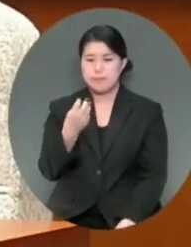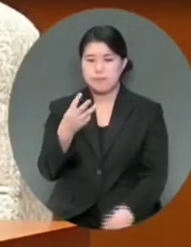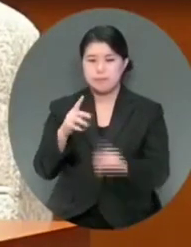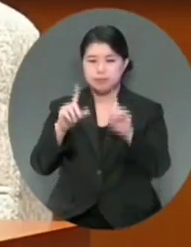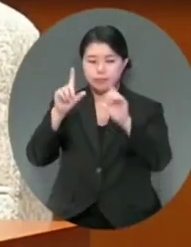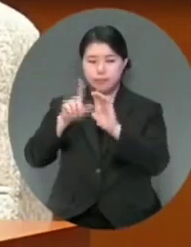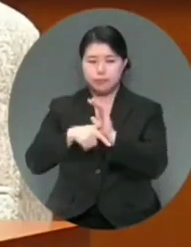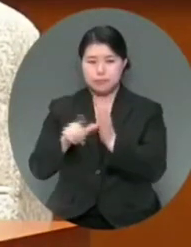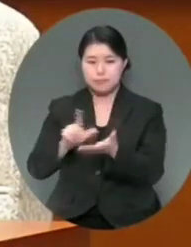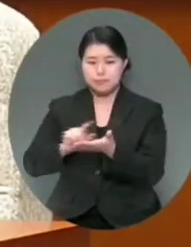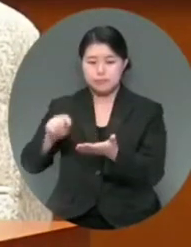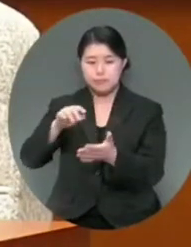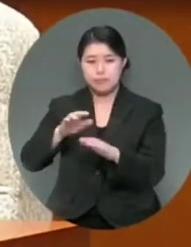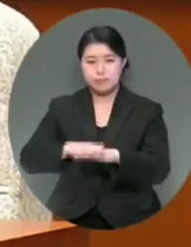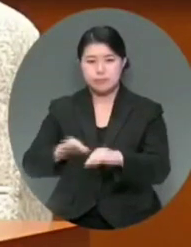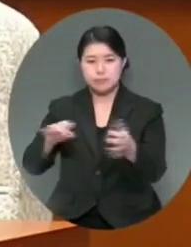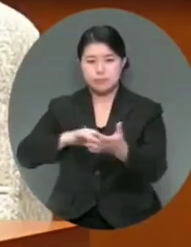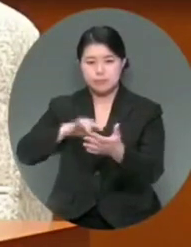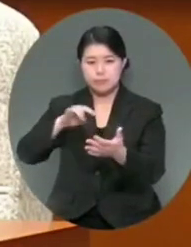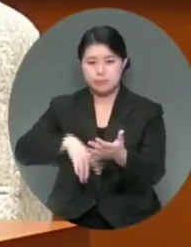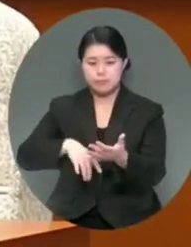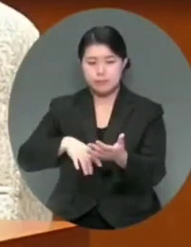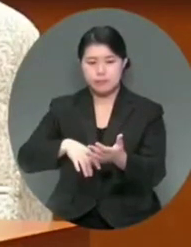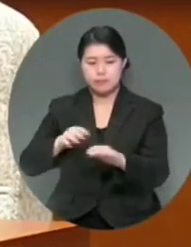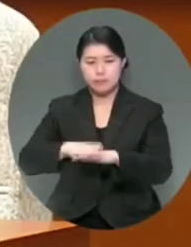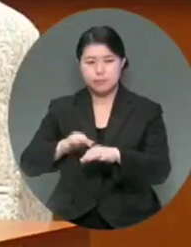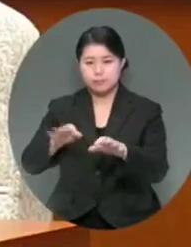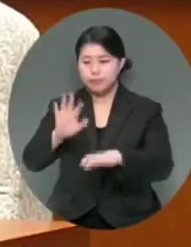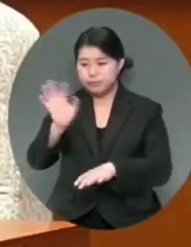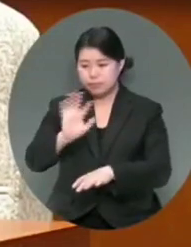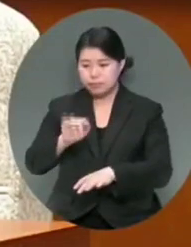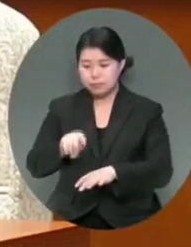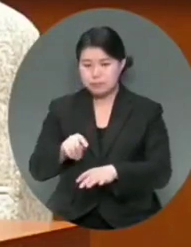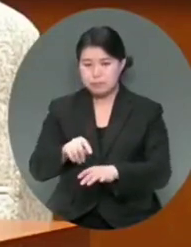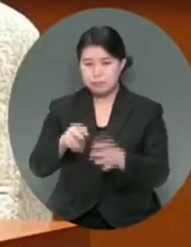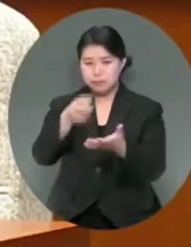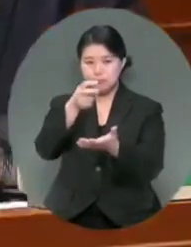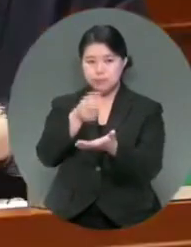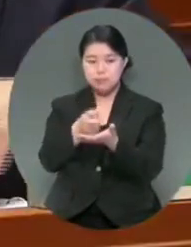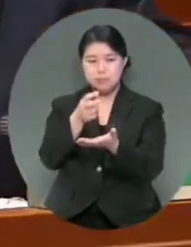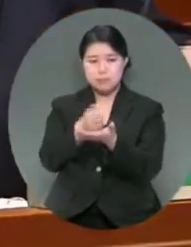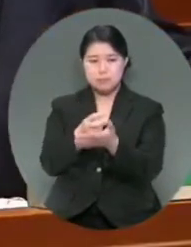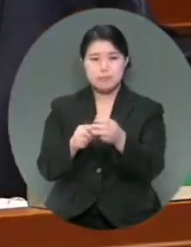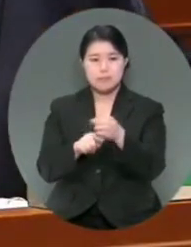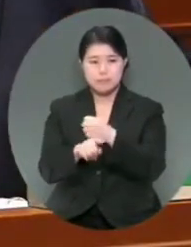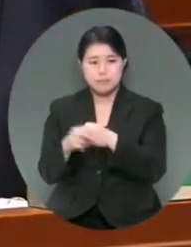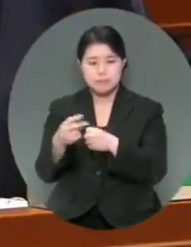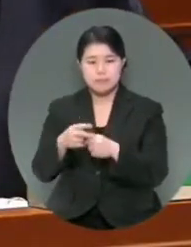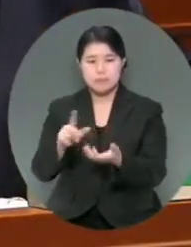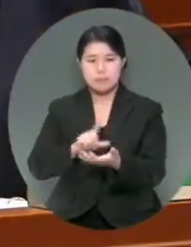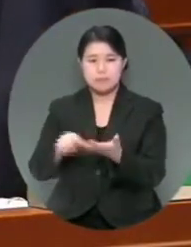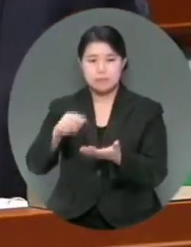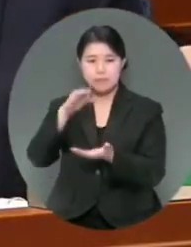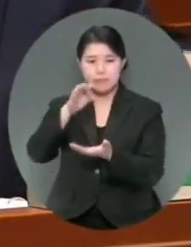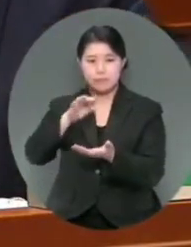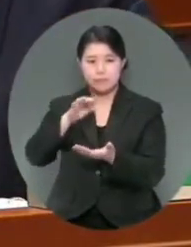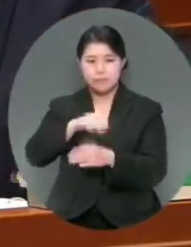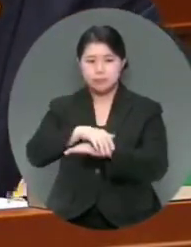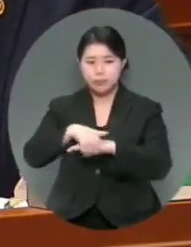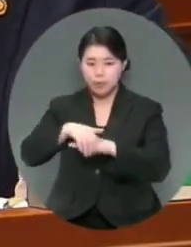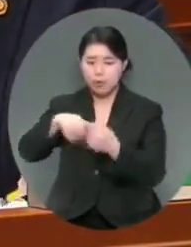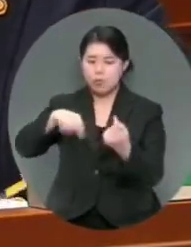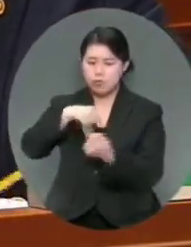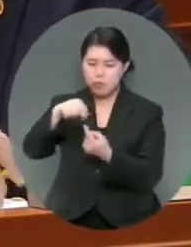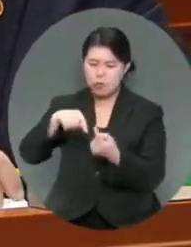2023년에 편성되어 있는 지방교부세 예산을 미교부하는 것이 이 관련 법령의 취지나 지방재정의 계획적 운영을 고려할